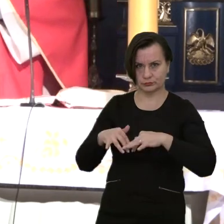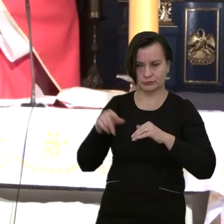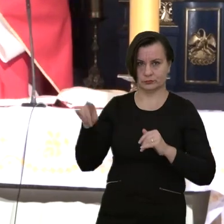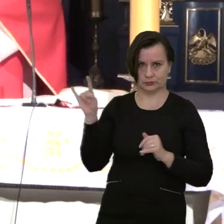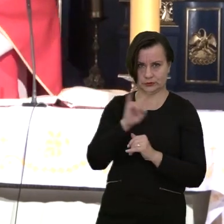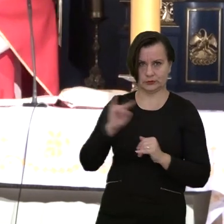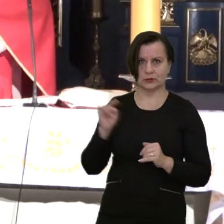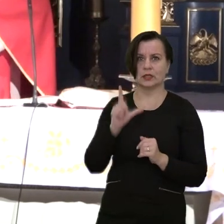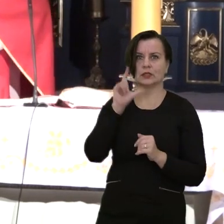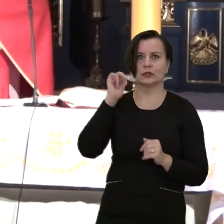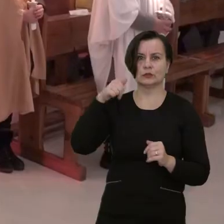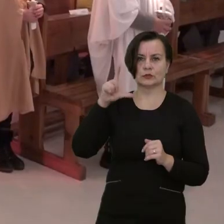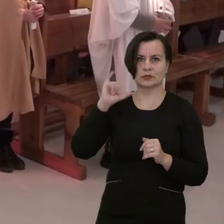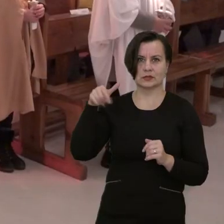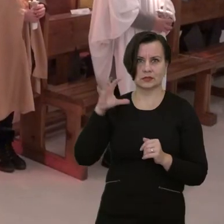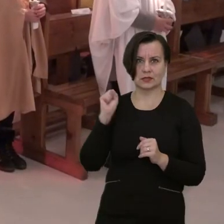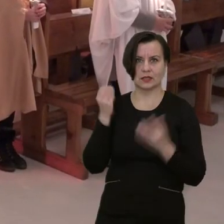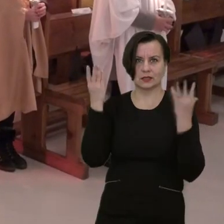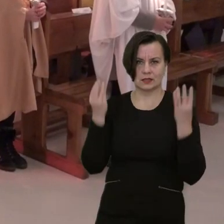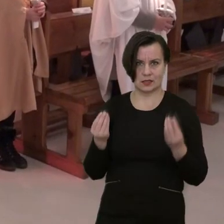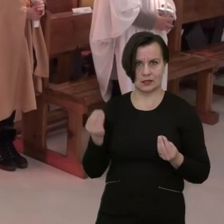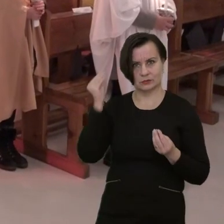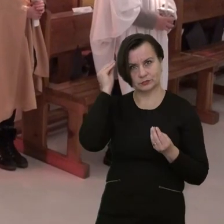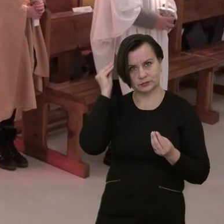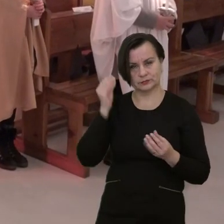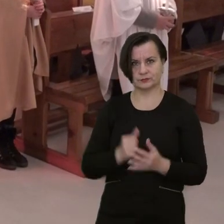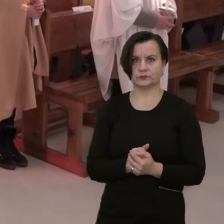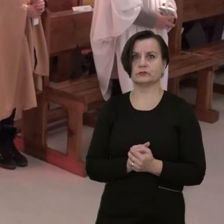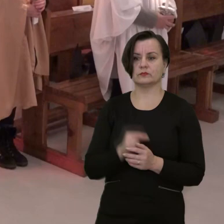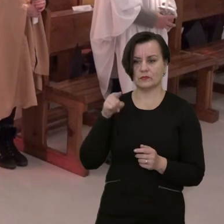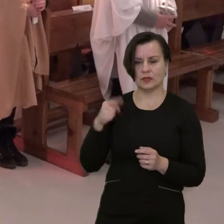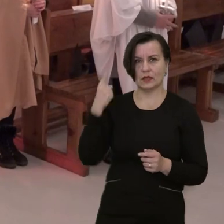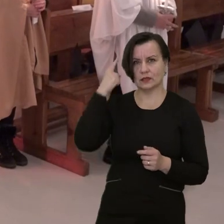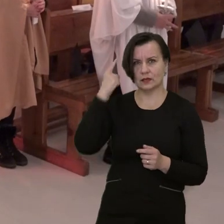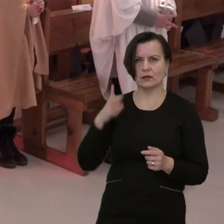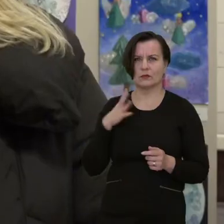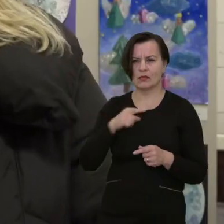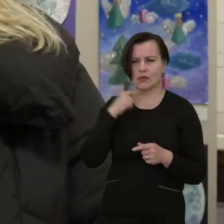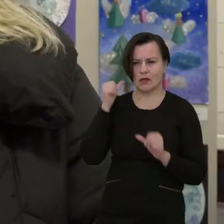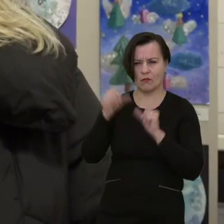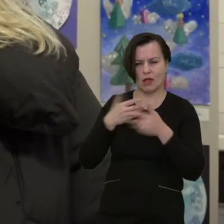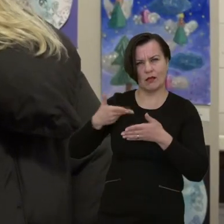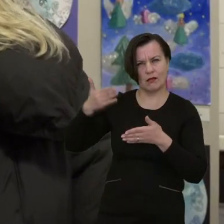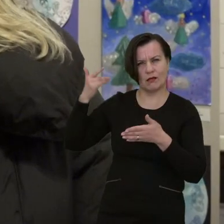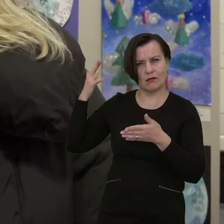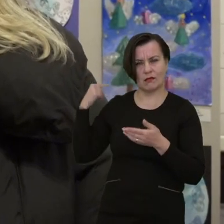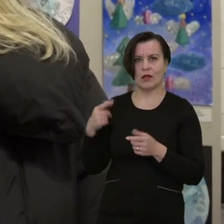renkasi paminėti Šventos Liucijos dieną. Ir šitą idėją prieš daug metų mes